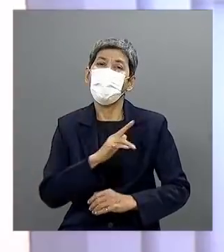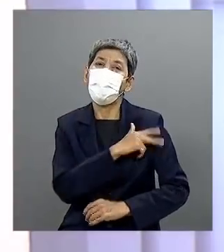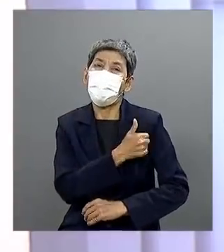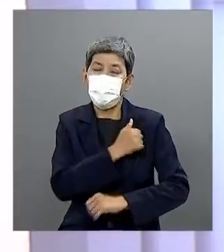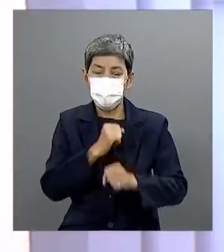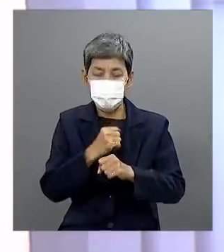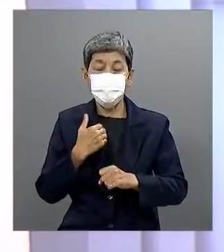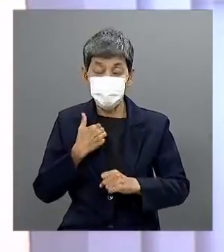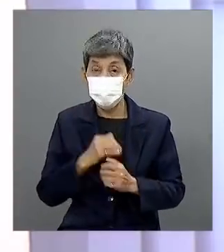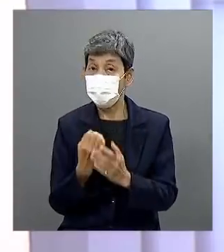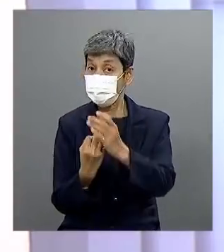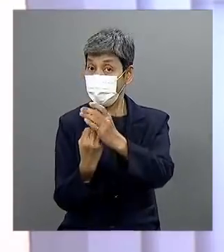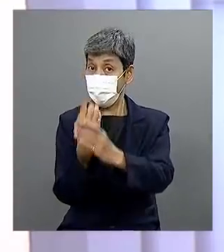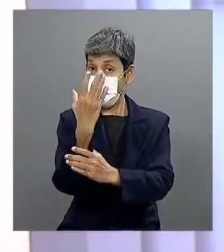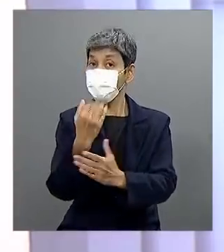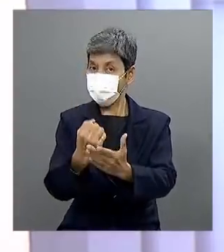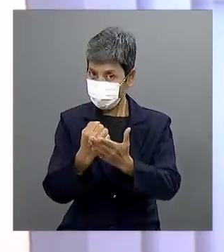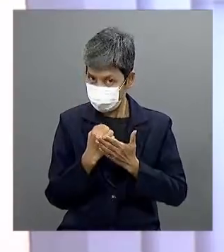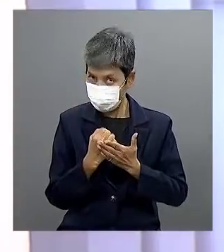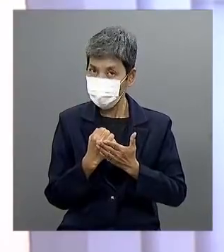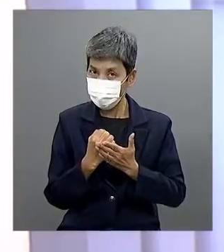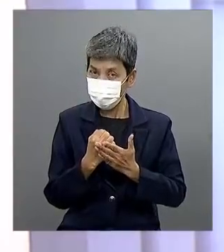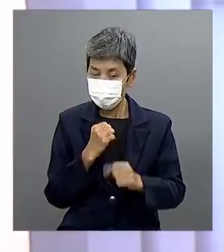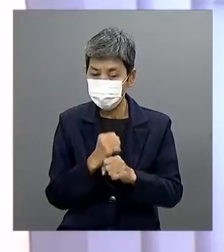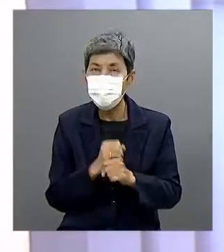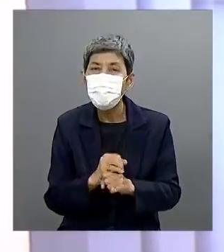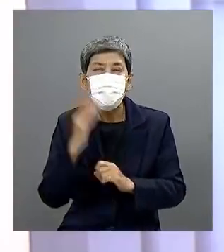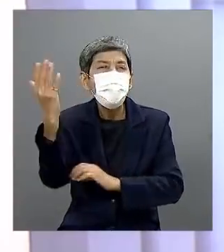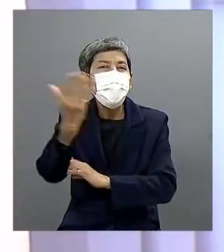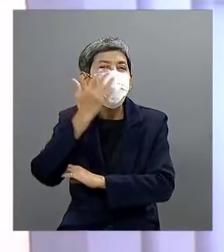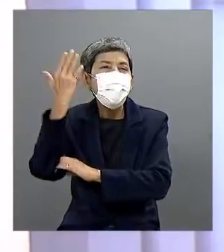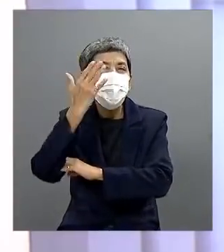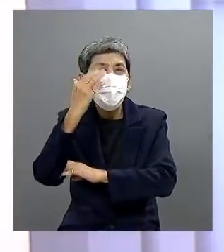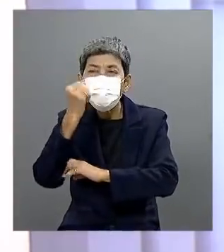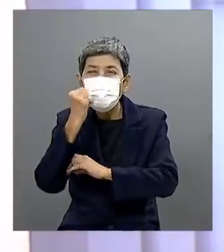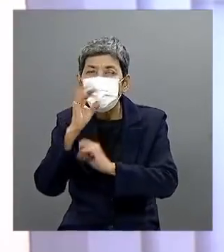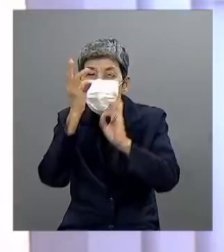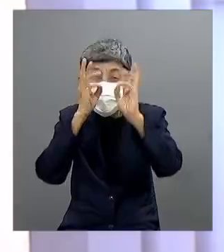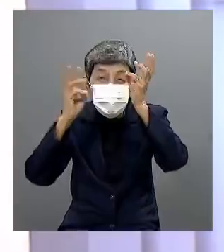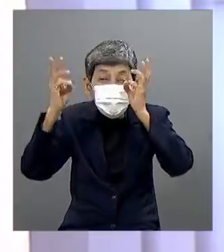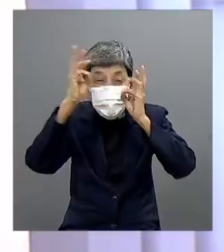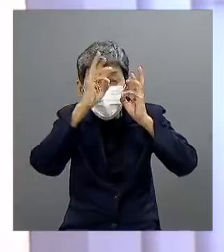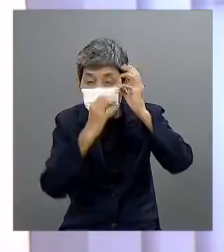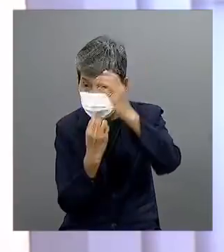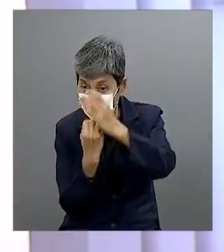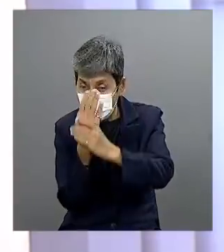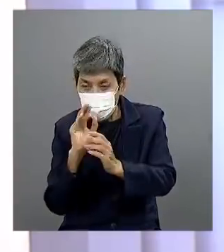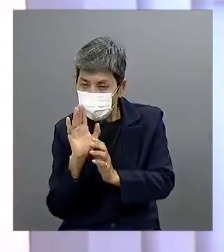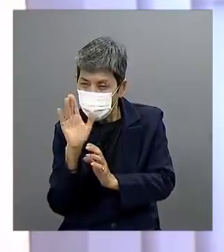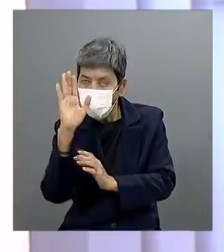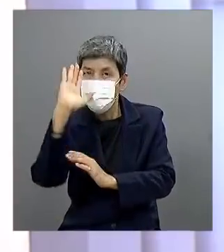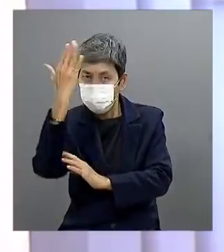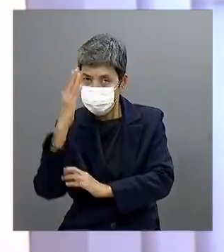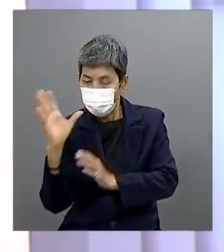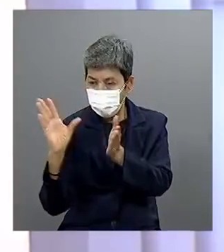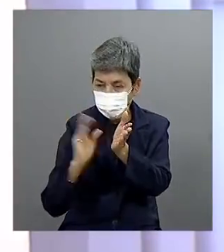การปลูกต้นไม้เป็นส่วนหนึ่งในการช่วยดักจับสารพิษในอากาศป้องกันฝุ่นละอองเพราะว่าส่วนต่างๆของต้นไม้โดยเฉพาะใบเนี่ยเขาช่วยดักฝุ่นได้เป็นอย่าง